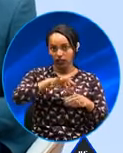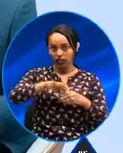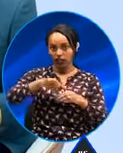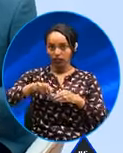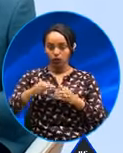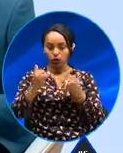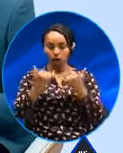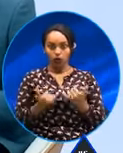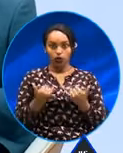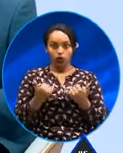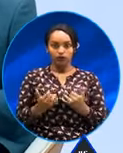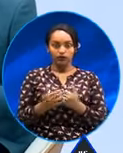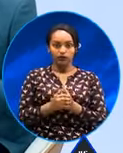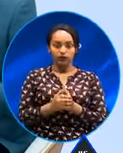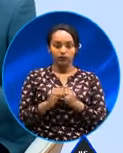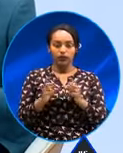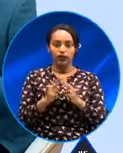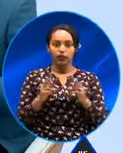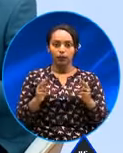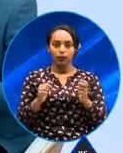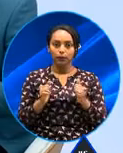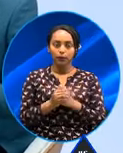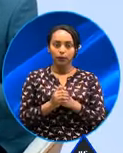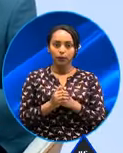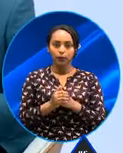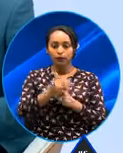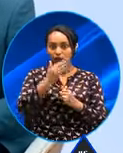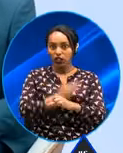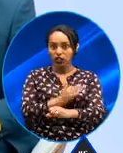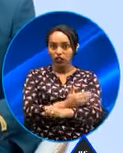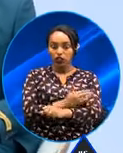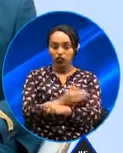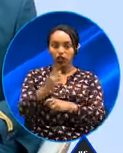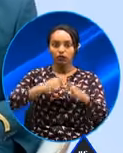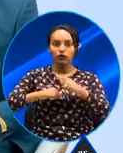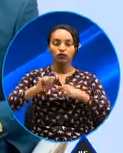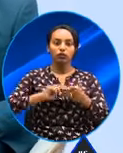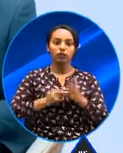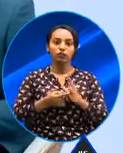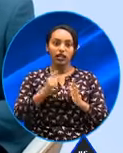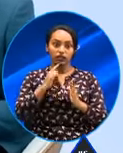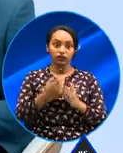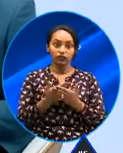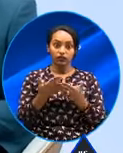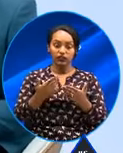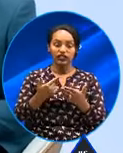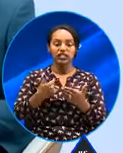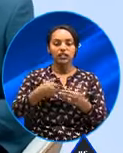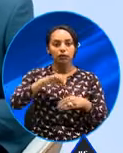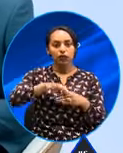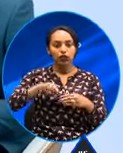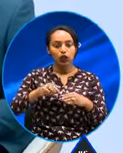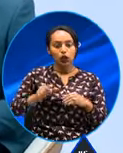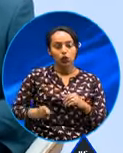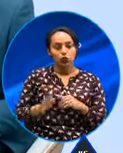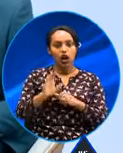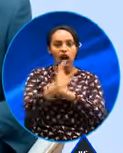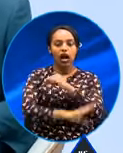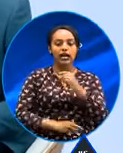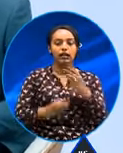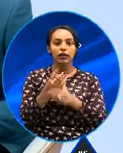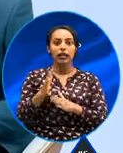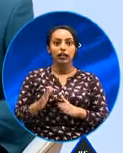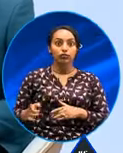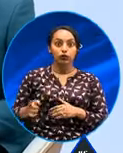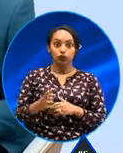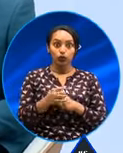ነው። አሁን በጣም እየተሻሻለ መጥቷል ማለት ነው። የሚተከሉ እጽዋቶች ሀገር በቀል